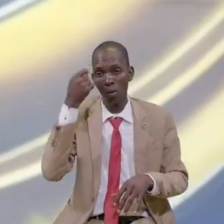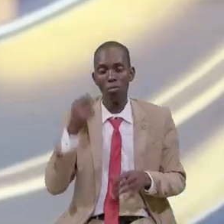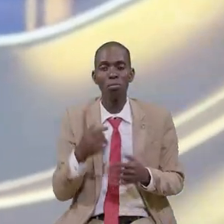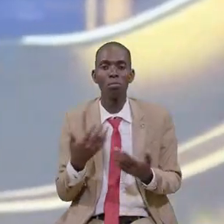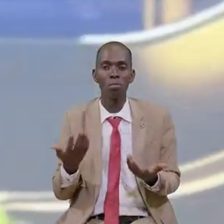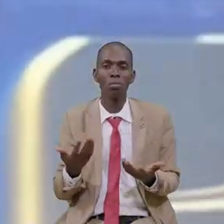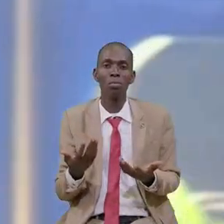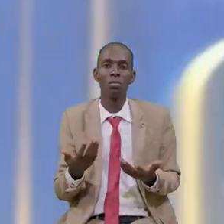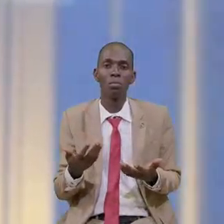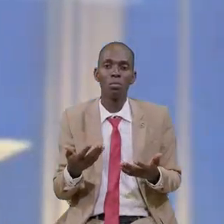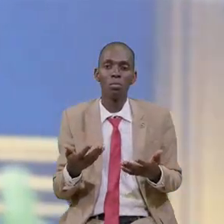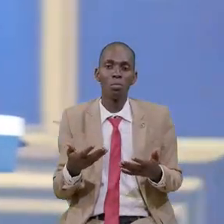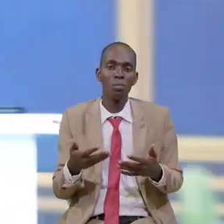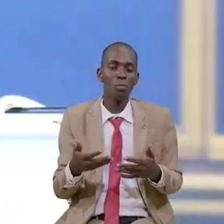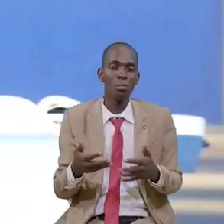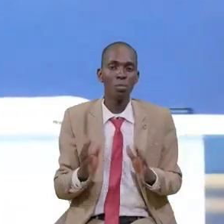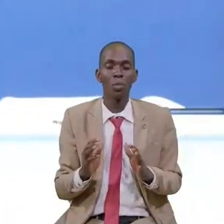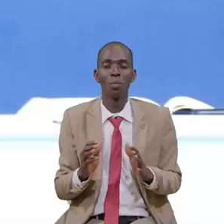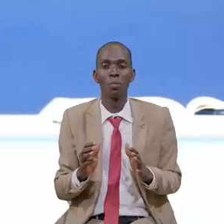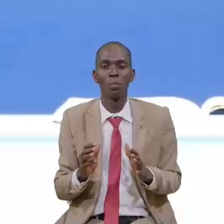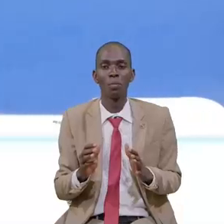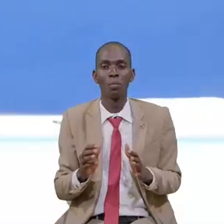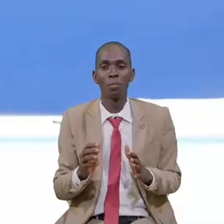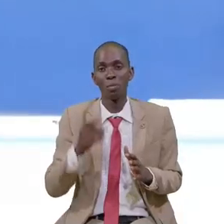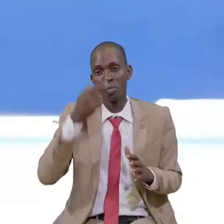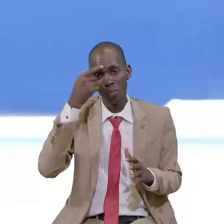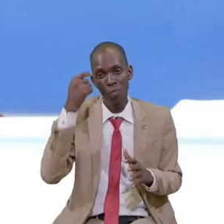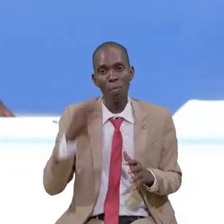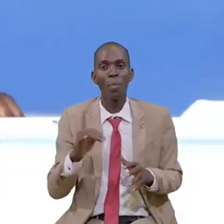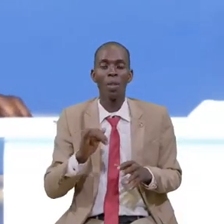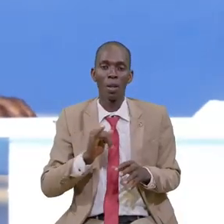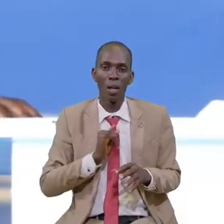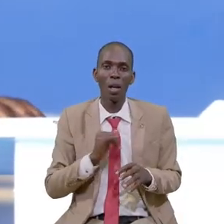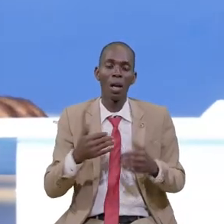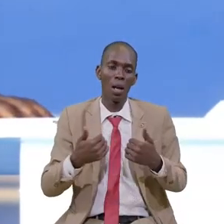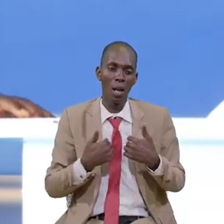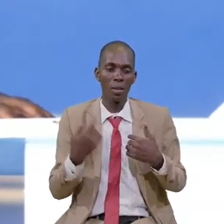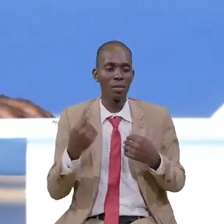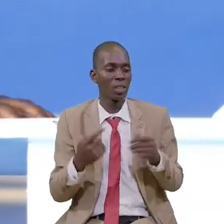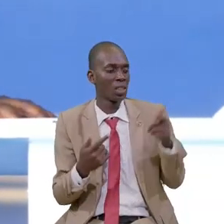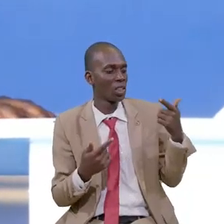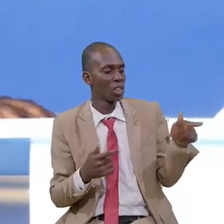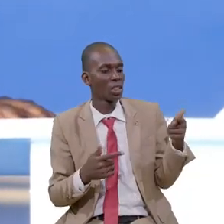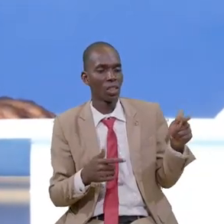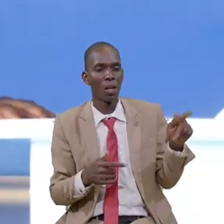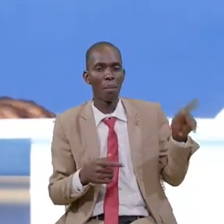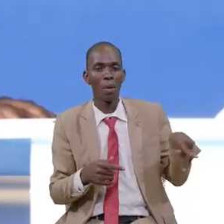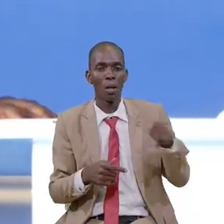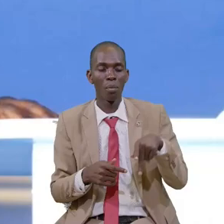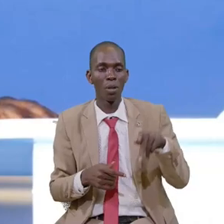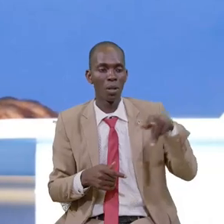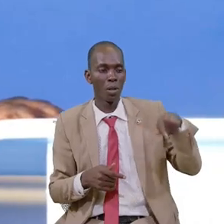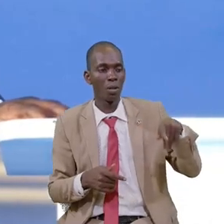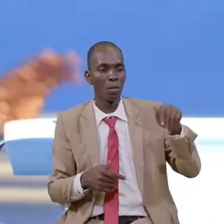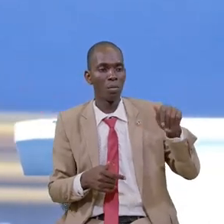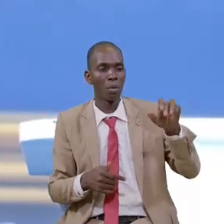les autres pays, permettez-moi de le dire, parce que j'ai le passeport vert. Et c'est